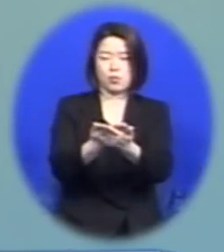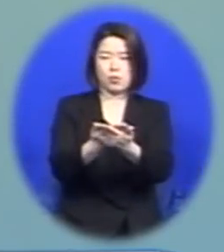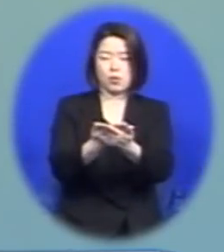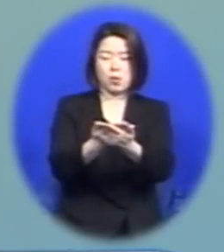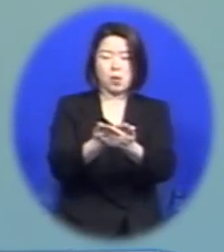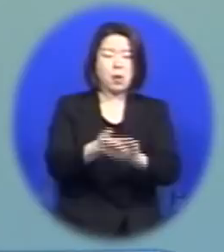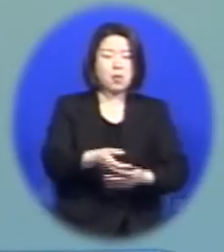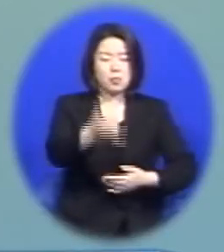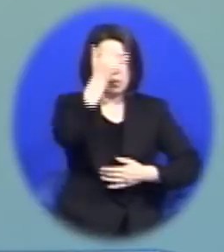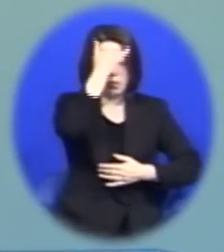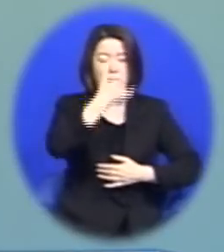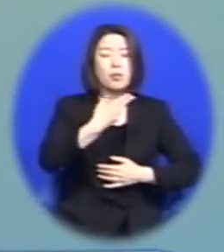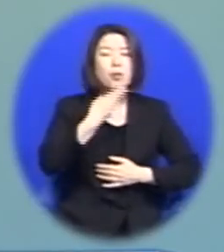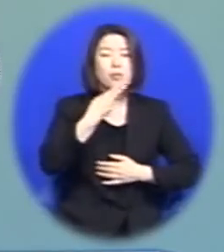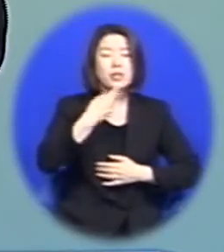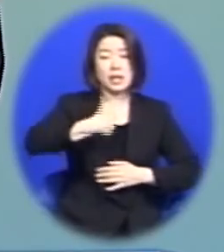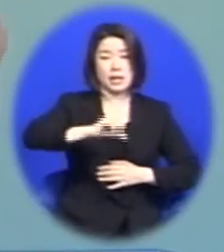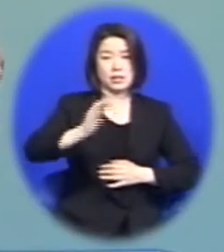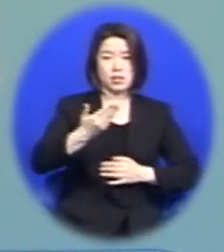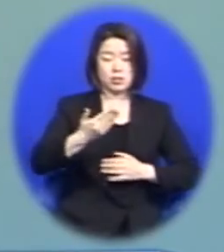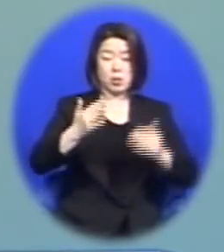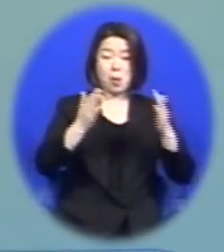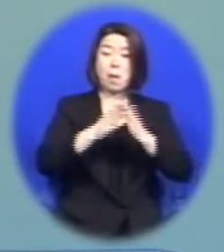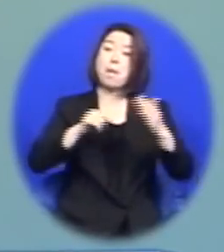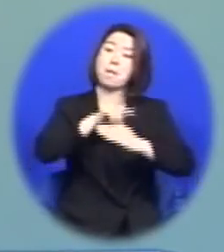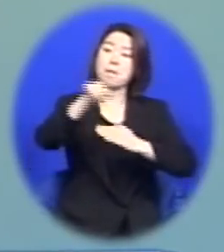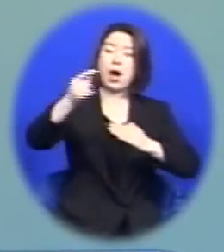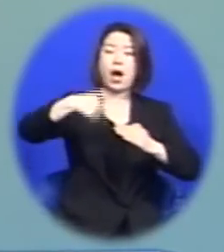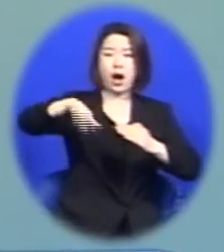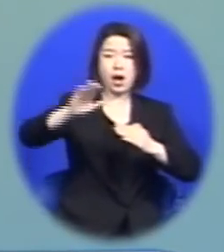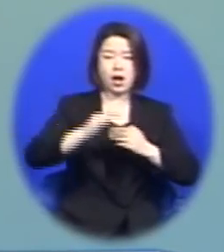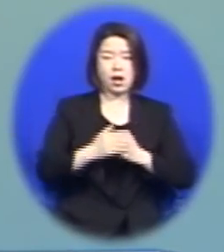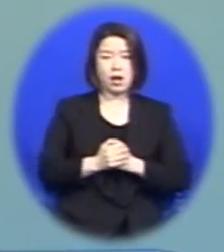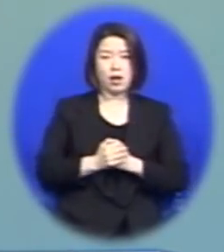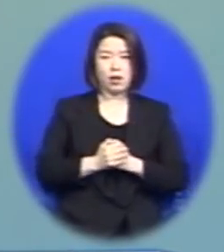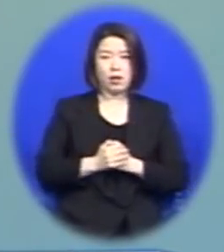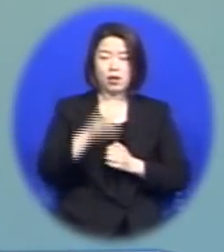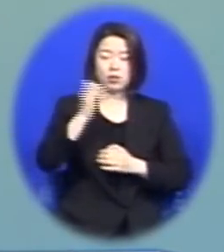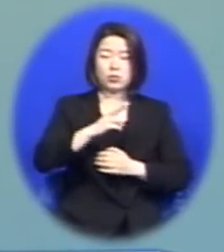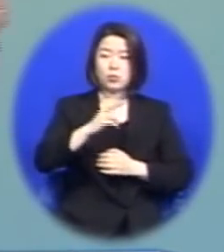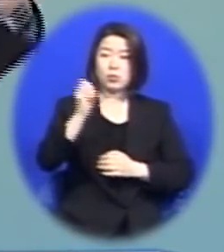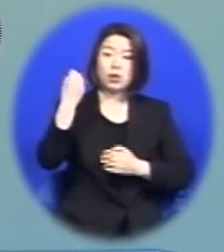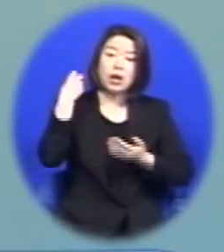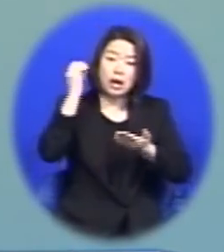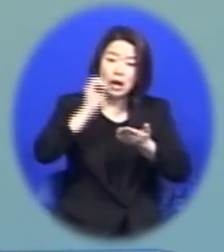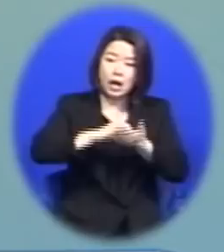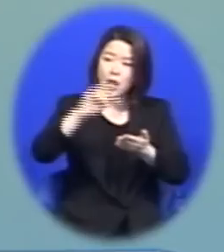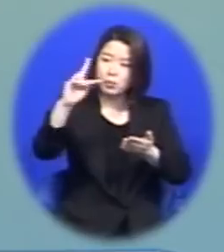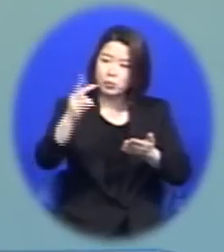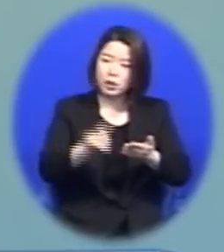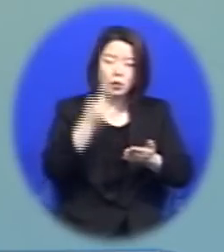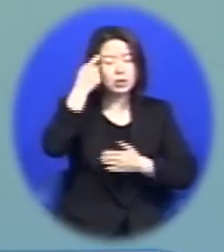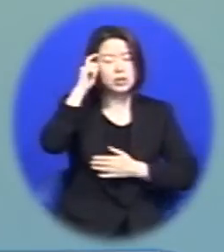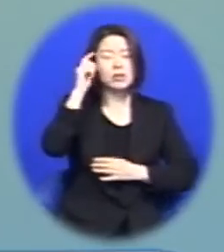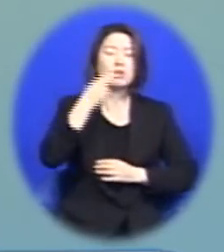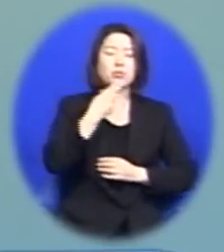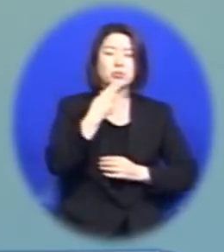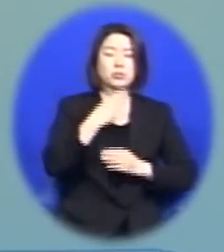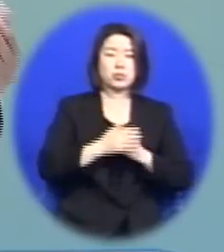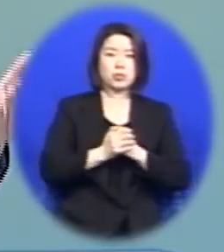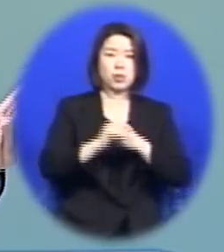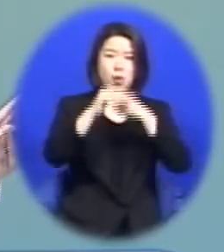집 나 하고 싶어서 그리고 집을 나갔습니다 그리고 다시 집으로 돌아올 거라고 생각 안했습니다